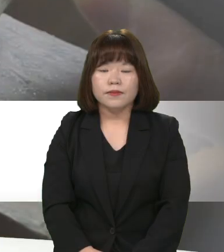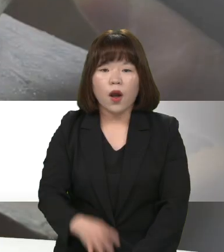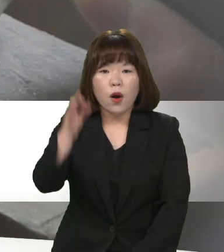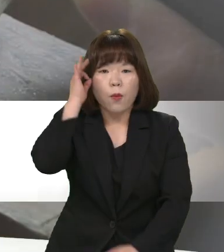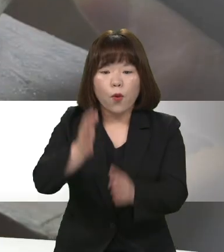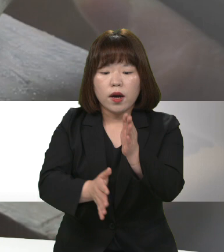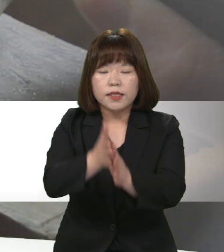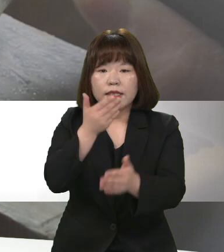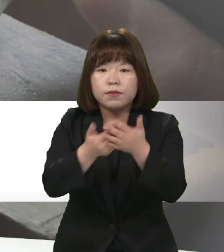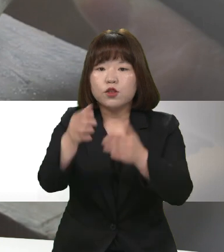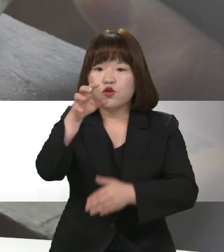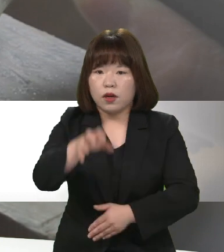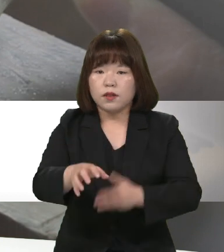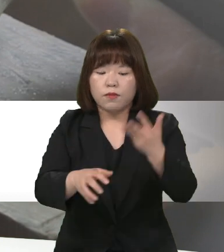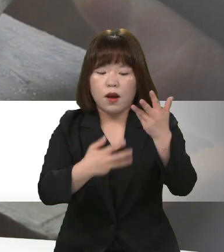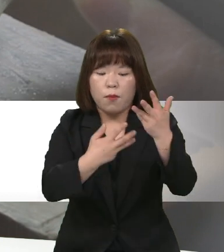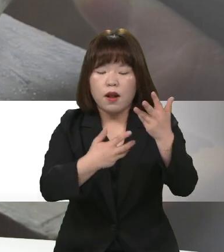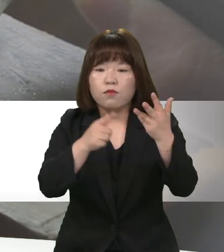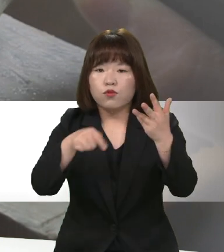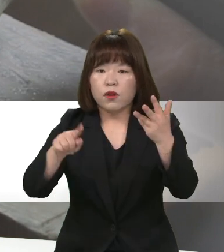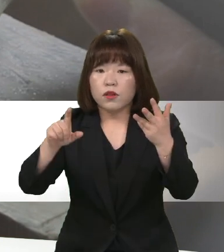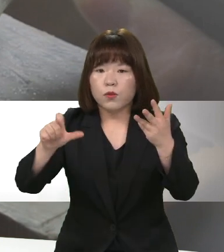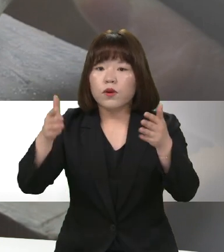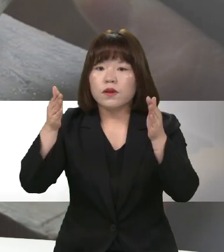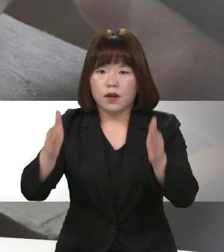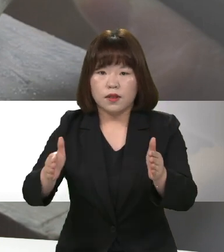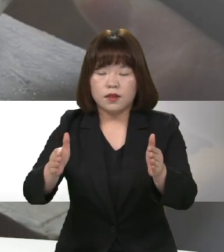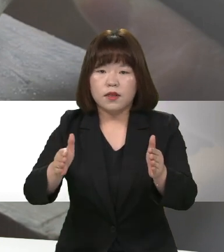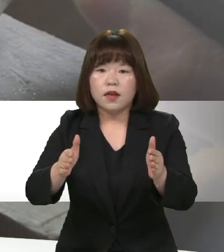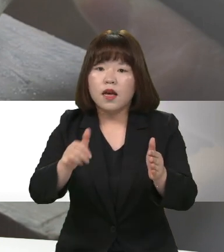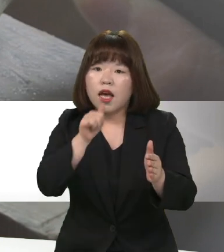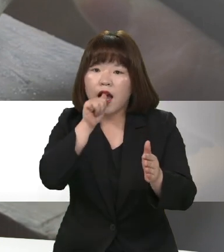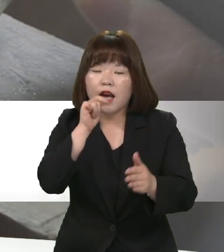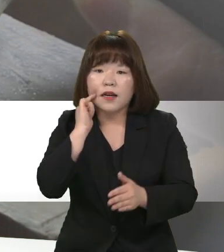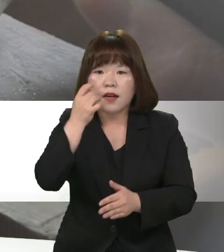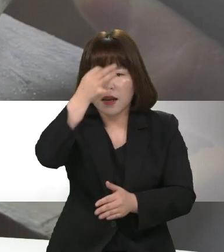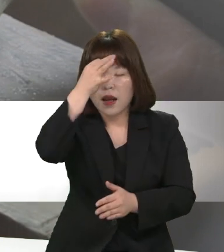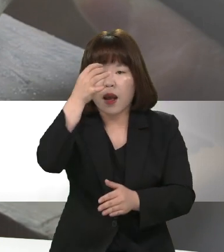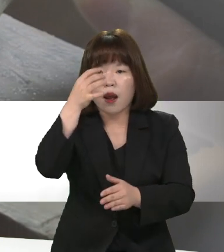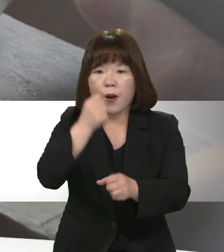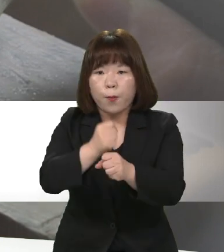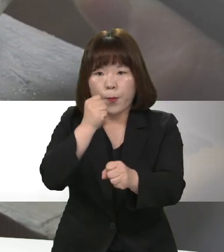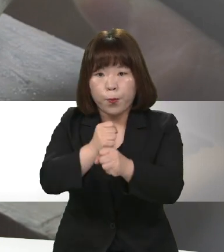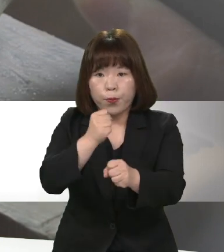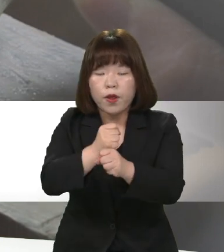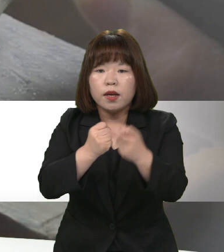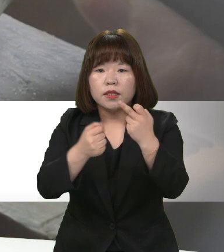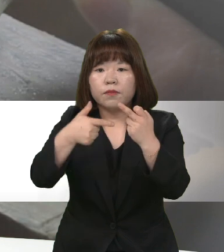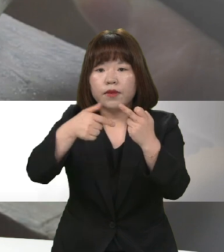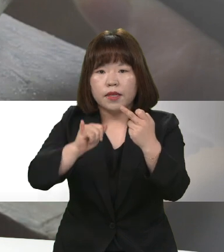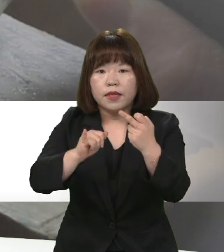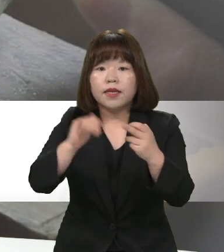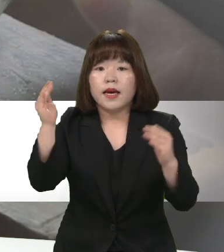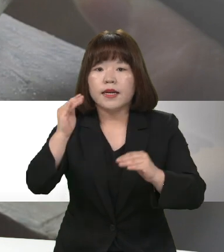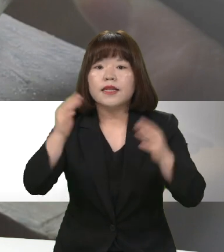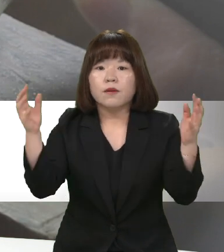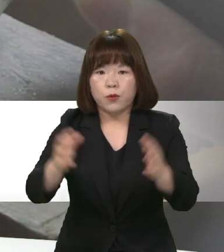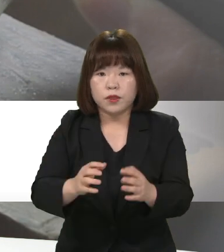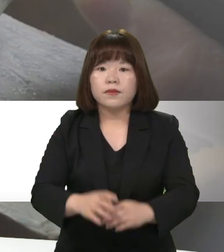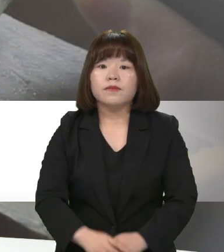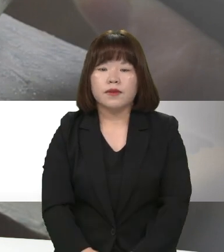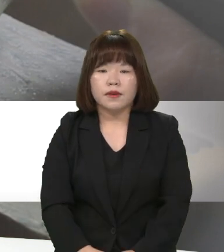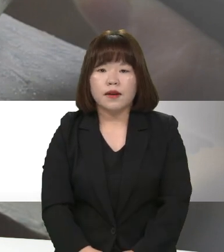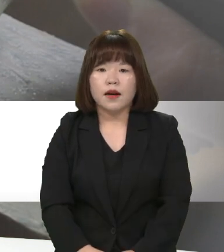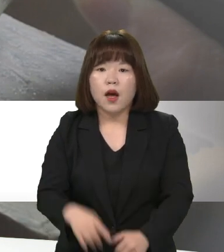매 포항 시립 미술관은 8월 8일부터 15일까지 올해 포항 스틸하트 공방 12기 수강생을 모집합니다 이번